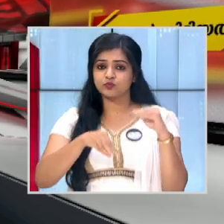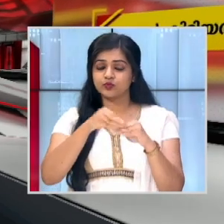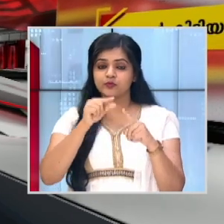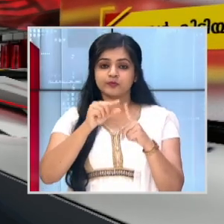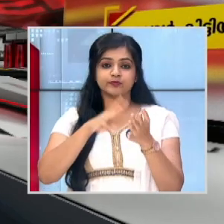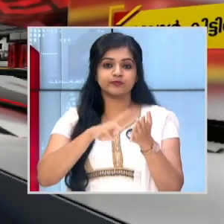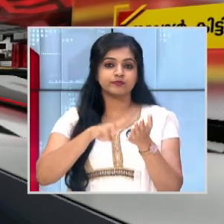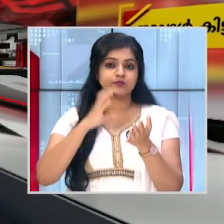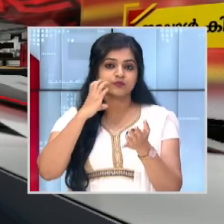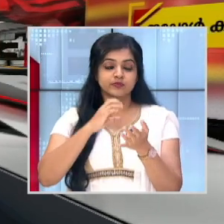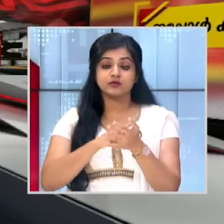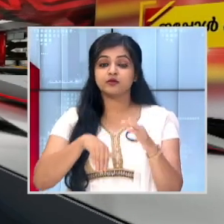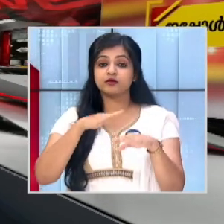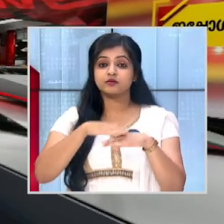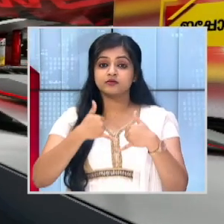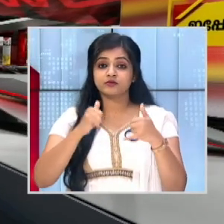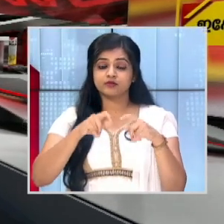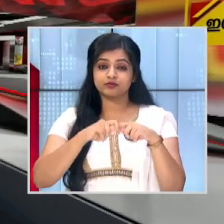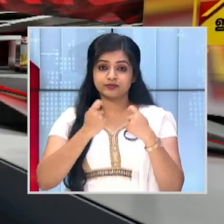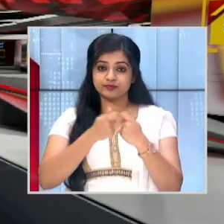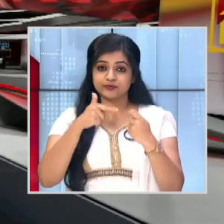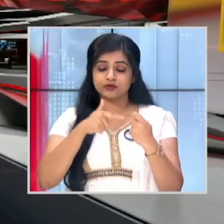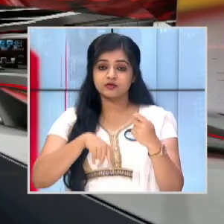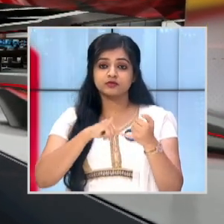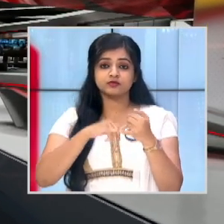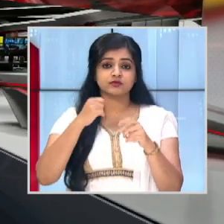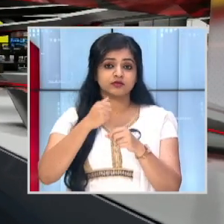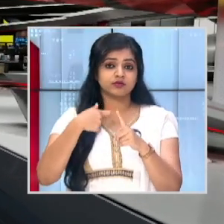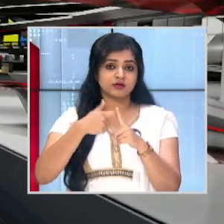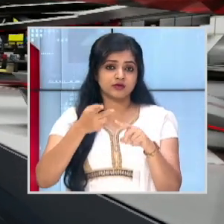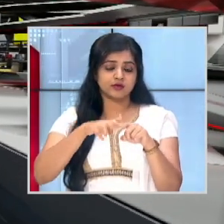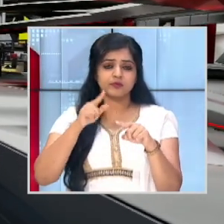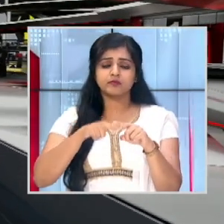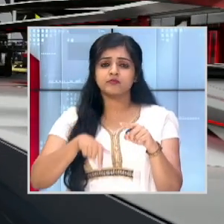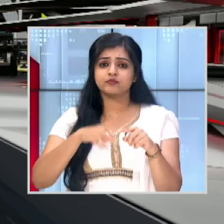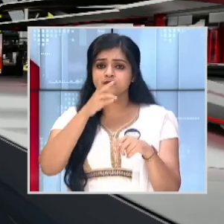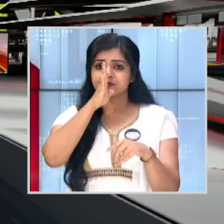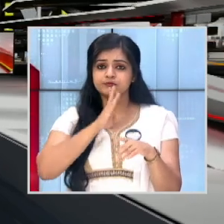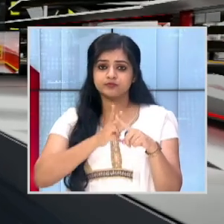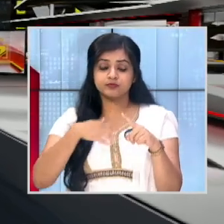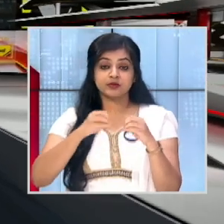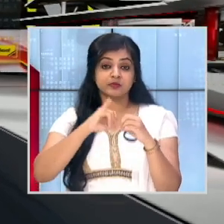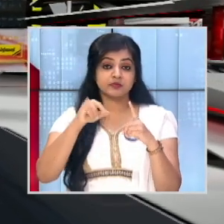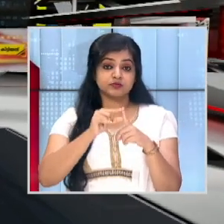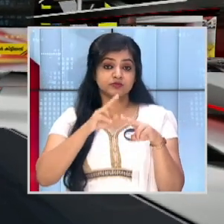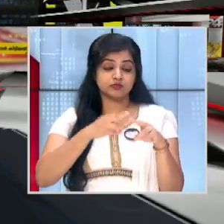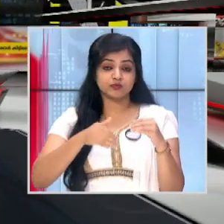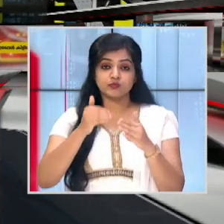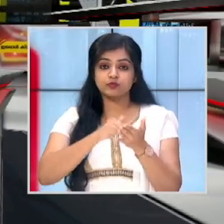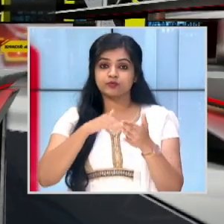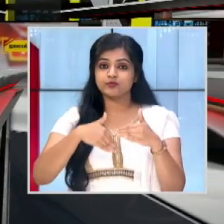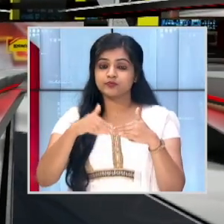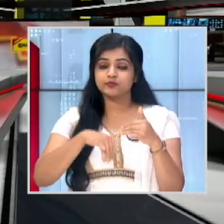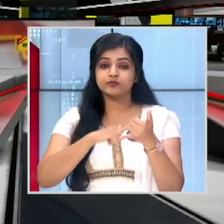പ്രധാനമന്ത്രി നരേന്ദ്രമോദി. ഇന്ത്യ സഖ്യകക്ഷികൾ സന്ദേശ് ഖാലിയിൽ മൗനം പാലിച്ചു. ബിജെപിയുടെ സമ്മർദ്ദത്തെ തുടർന്നാണ് ഷാജഹാൻ ഷെയ്ഖിനെ അറസ്റ്റ്